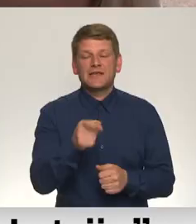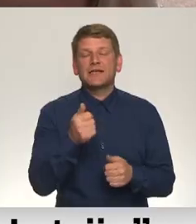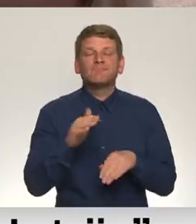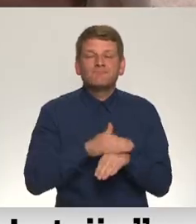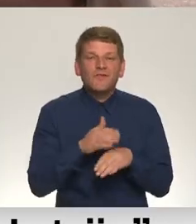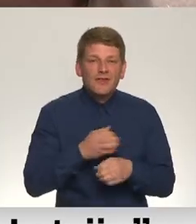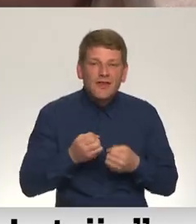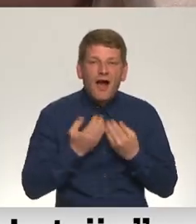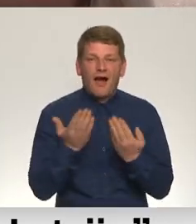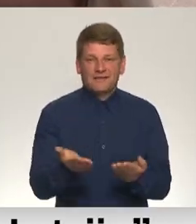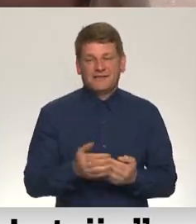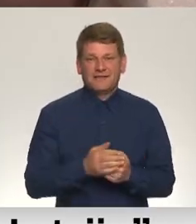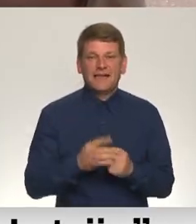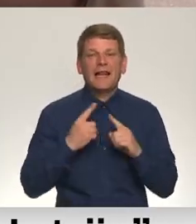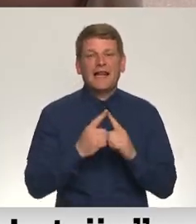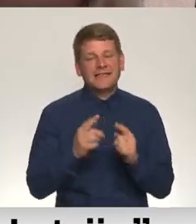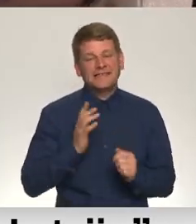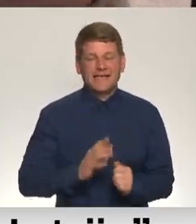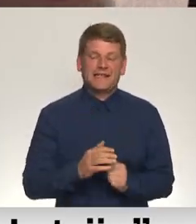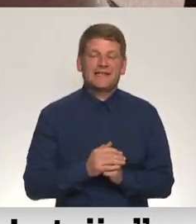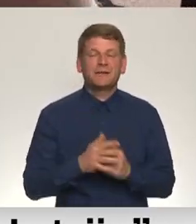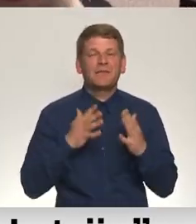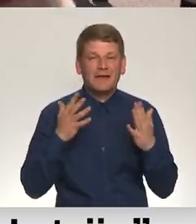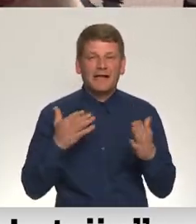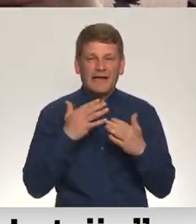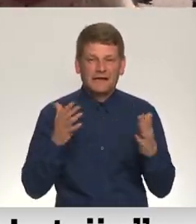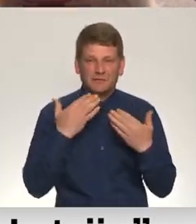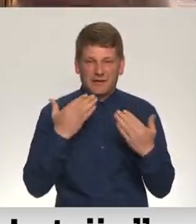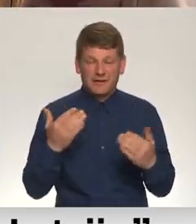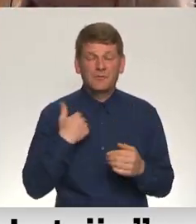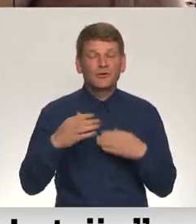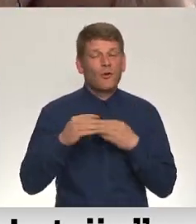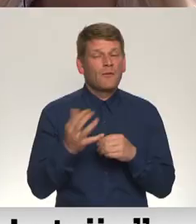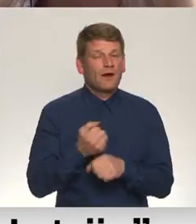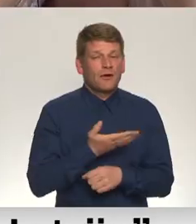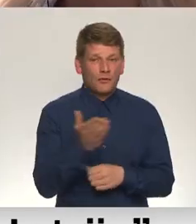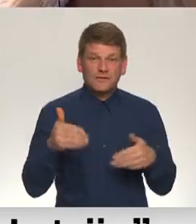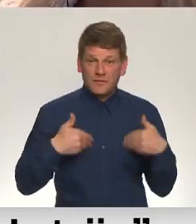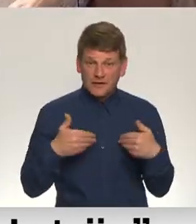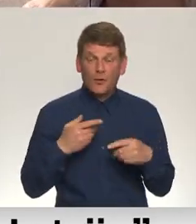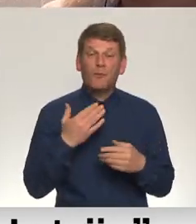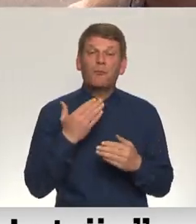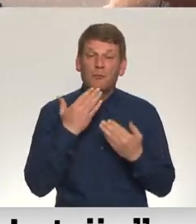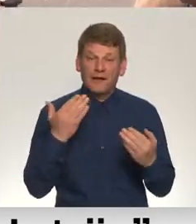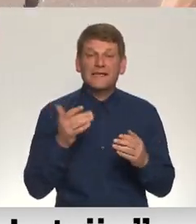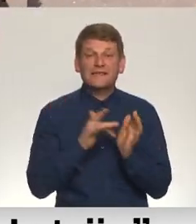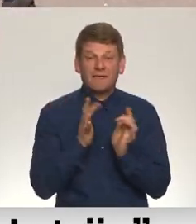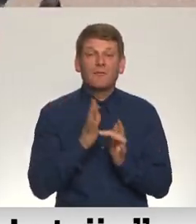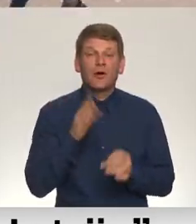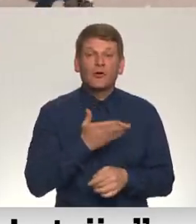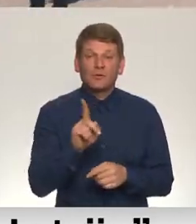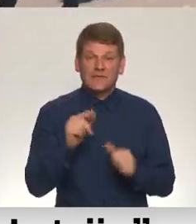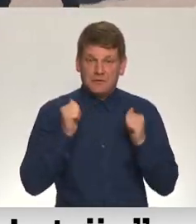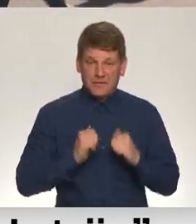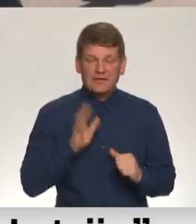dāsni, esat līdzcietīgi. Paldies jums liels, jo šodien mēs kopā ar jums priecājamies un paldies Dievam, ka jums ir miers. Lai